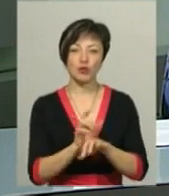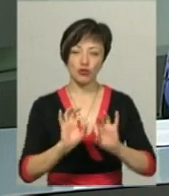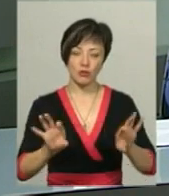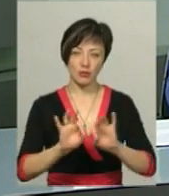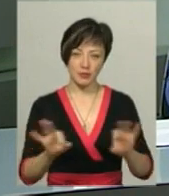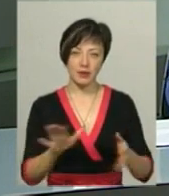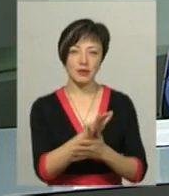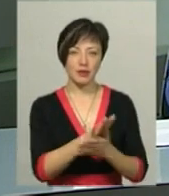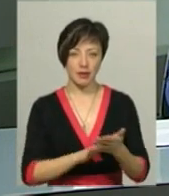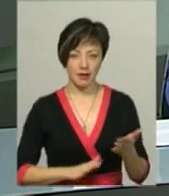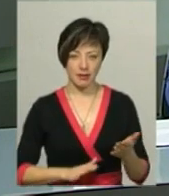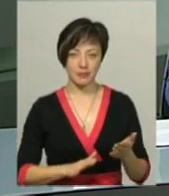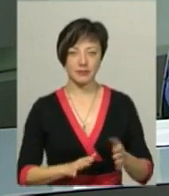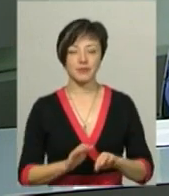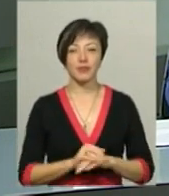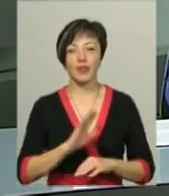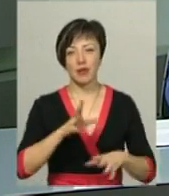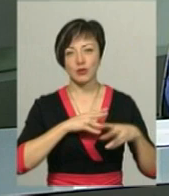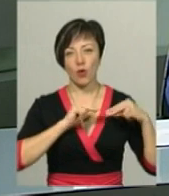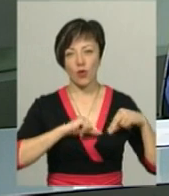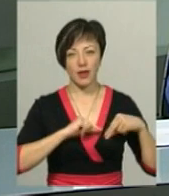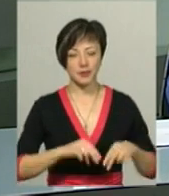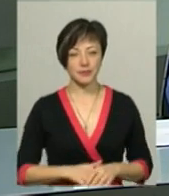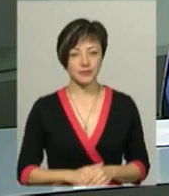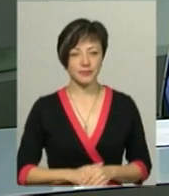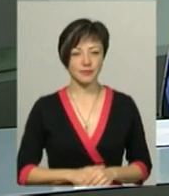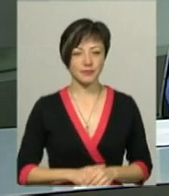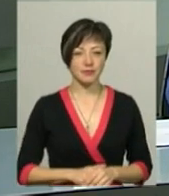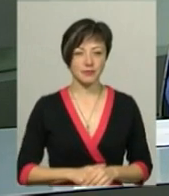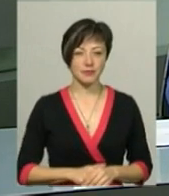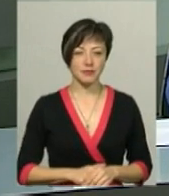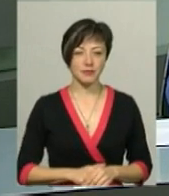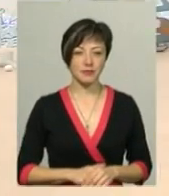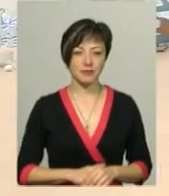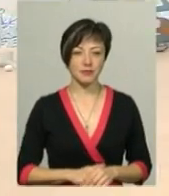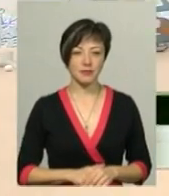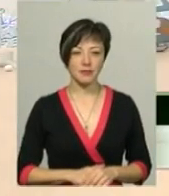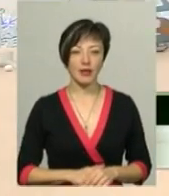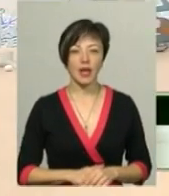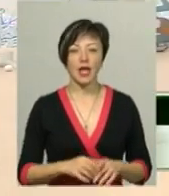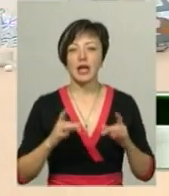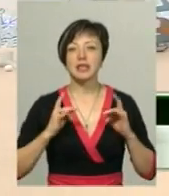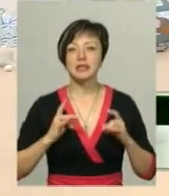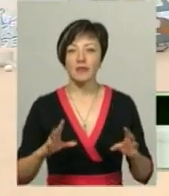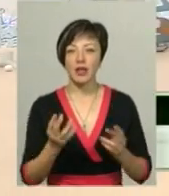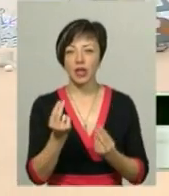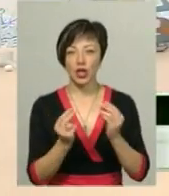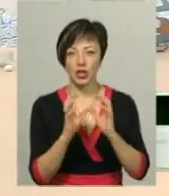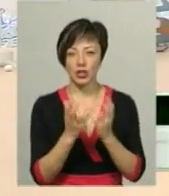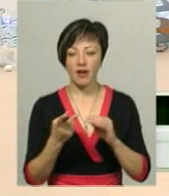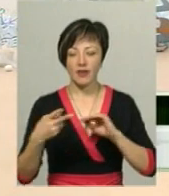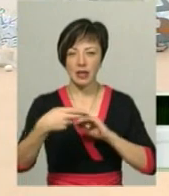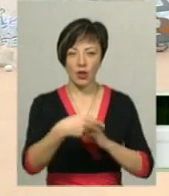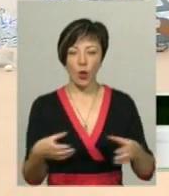учнів мистецьких шкіл Хмельницького розповість моя колега Вікторія Зелінська. Різдвяна іграшка, мережевна ветенанка та